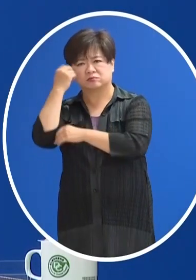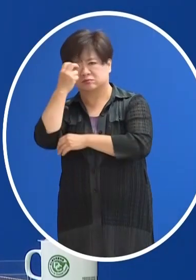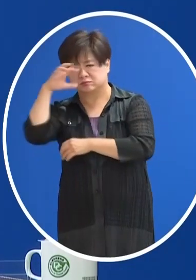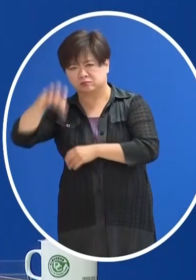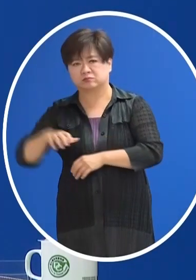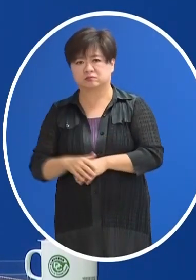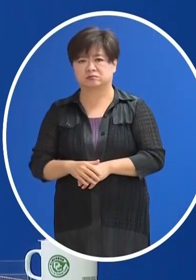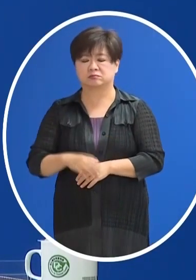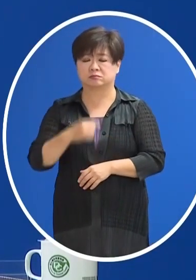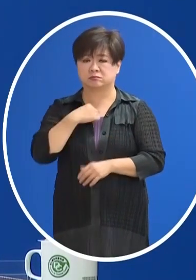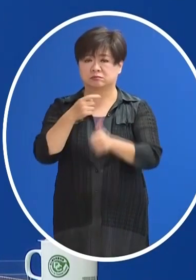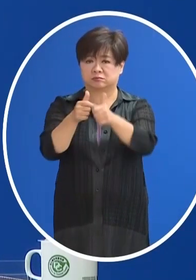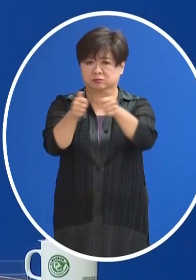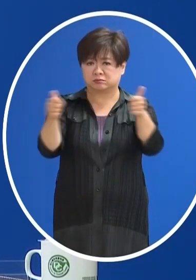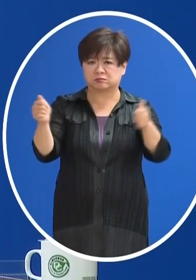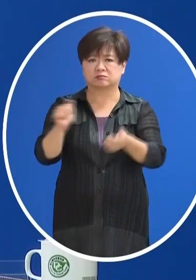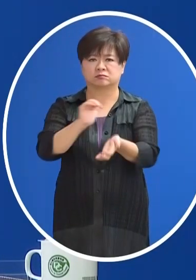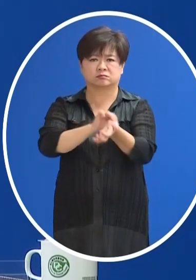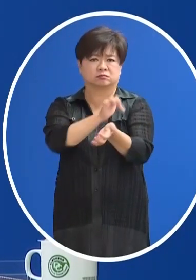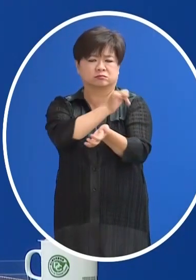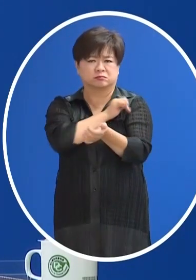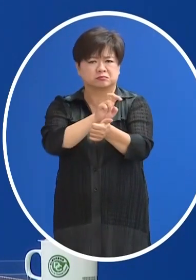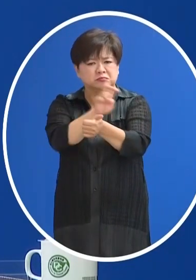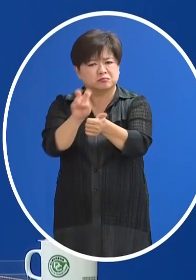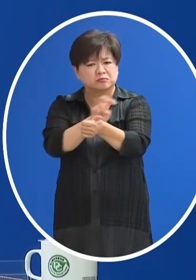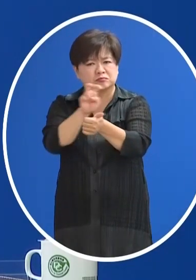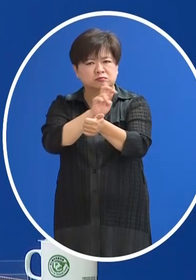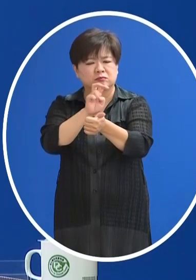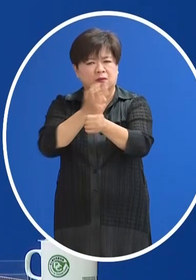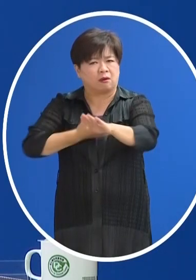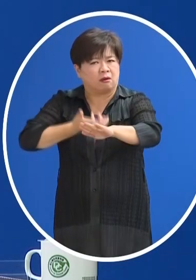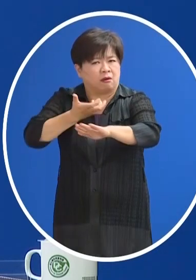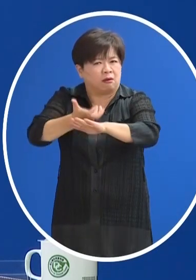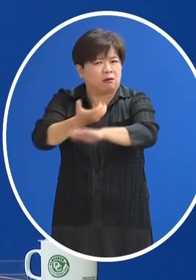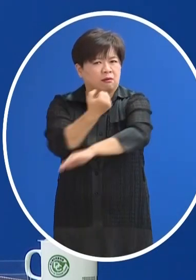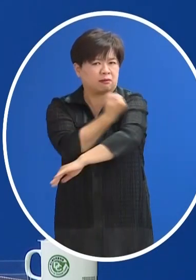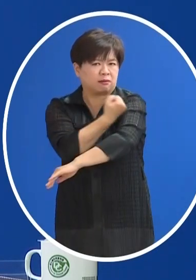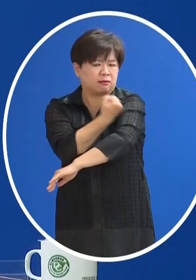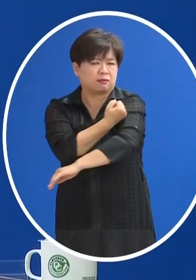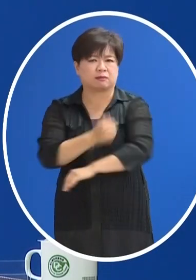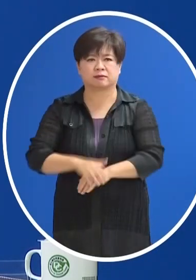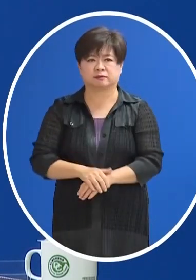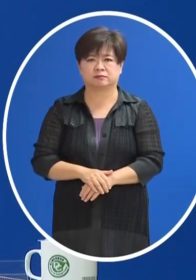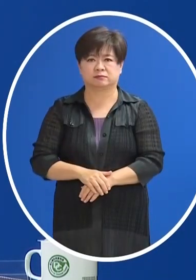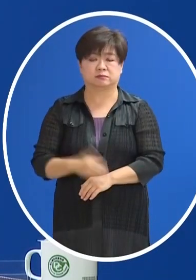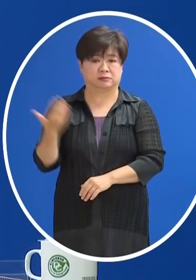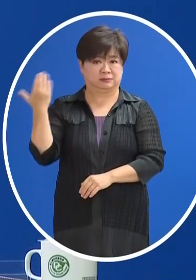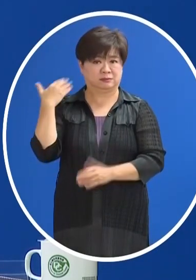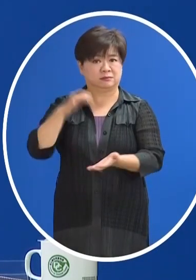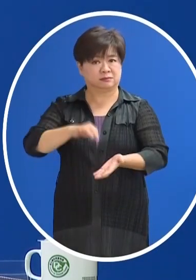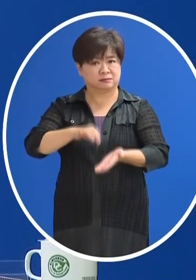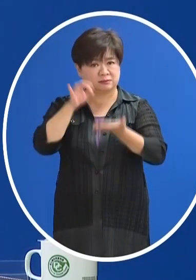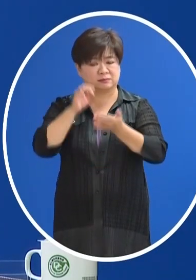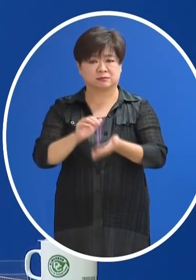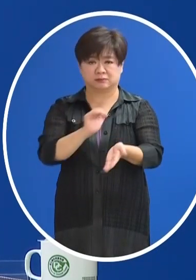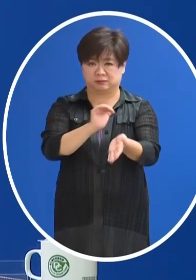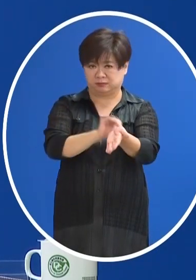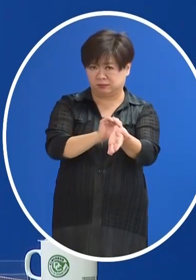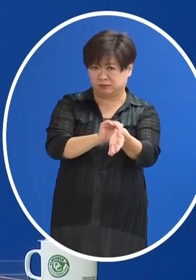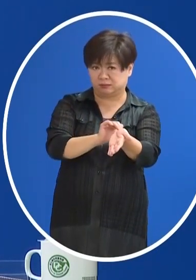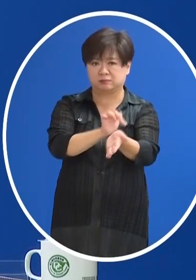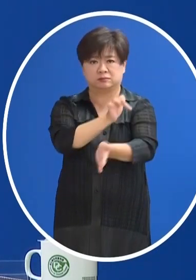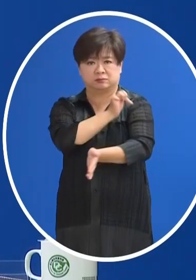所有的第一线的医护人员投入照顾这些患者。那么我们过去有提出的这些医护人